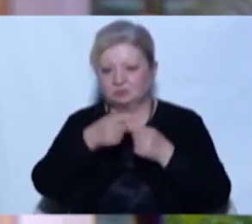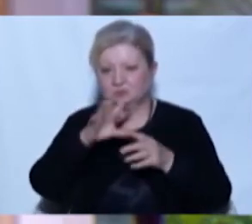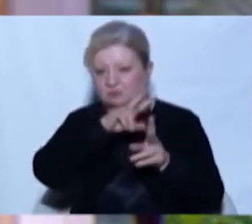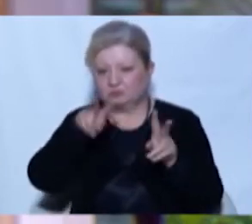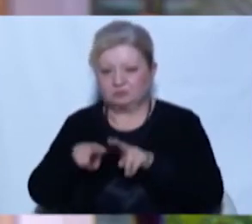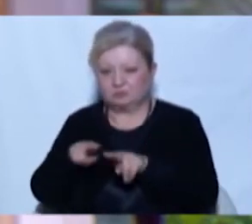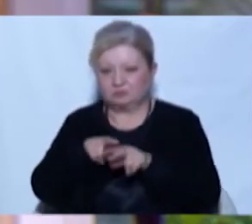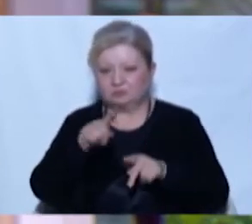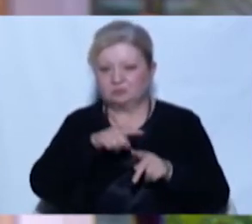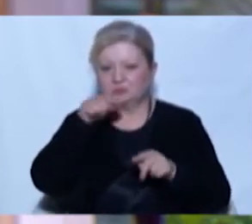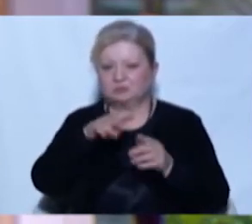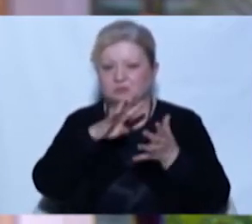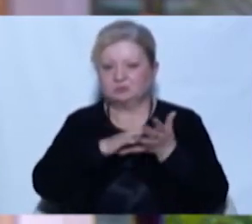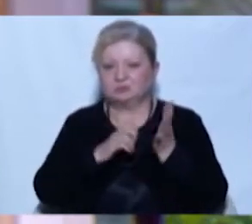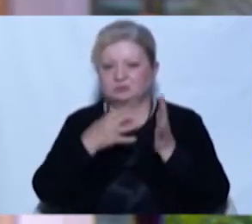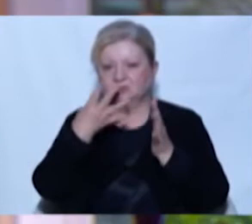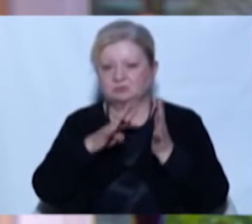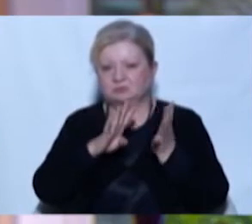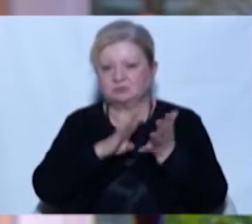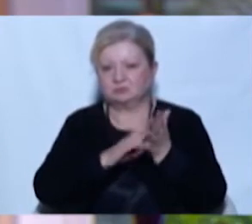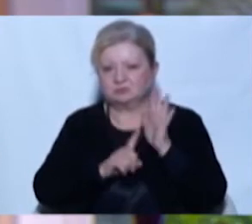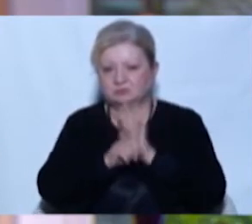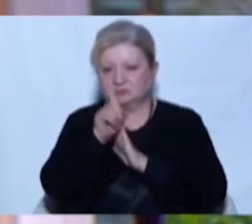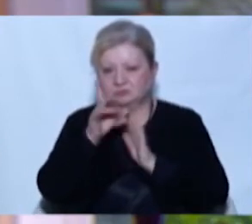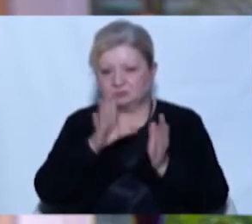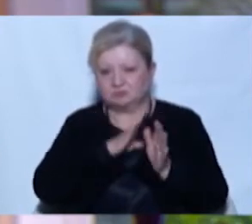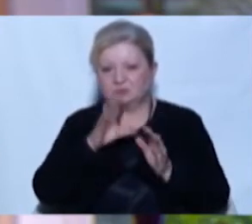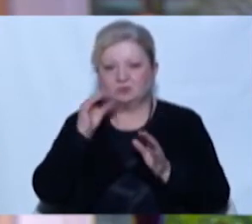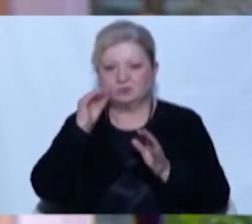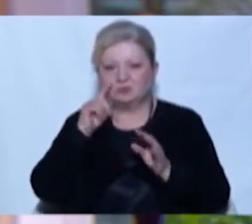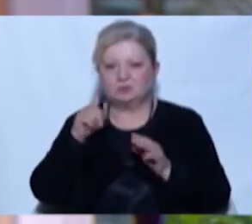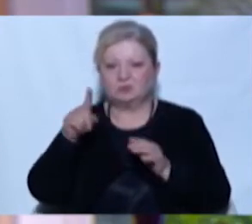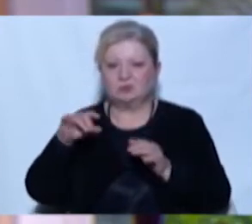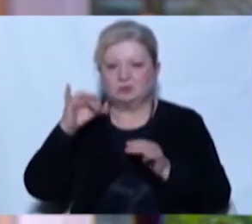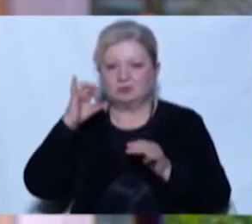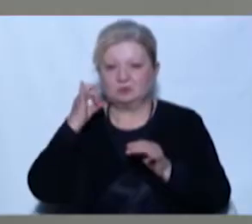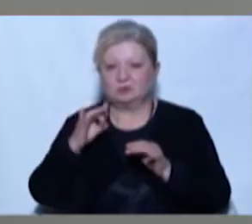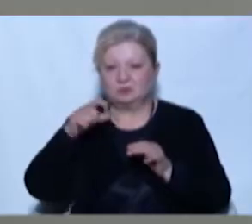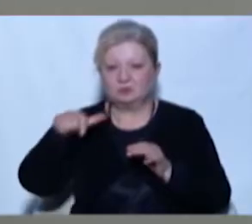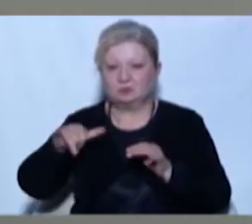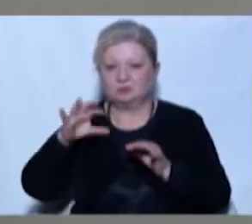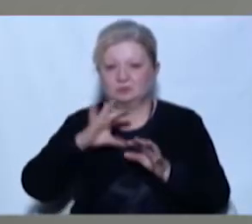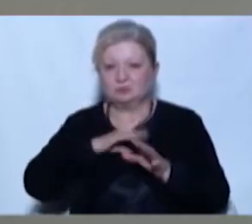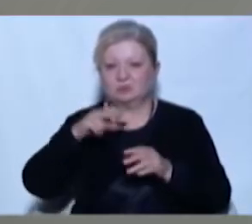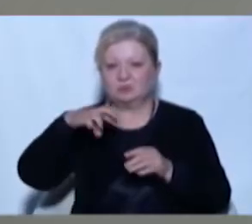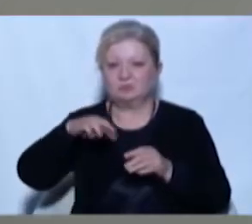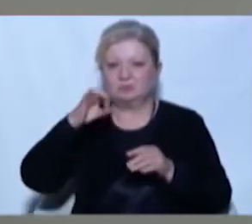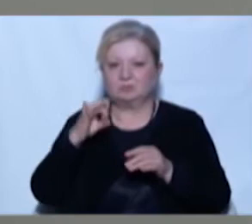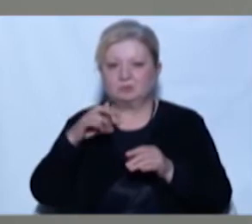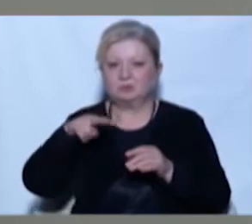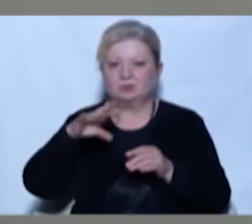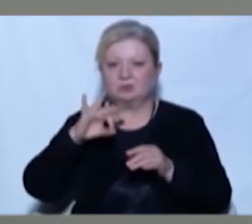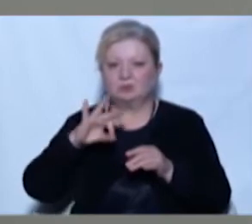ქვეყნებში 1999 წელს დაიწყო, როდესაც იუგოსლავიის ლიდერმა სლობოდან მილოშევიჩმა გადაწყვიტა ქვეყანა